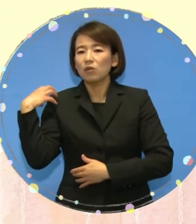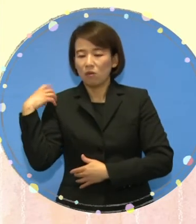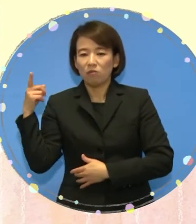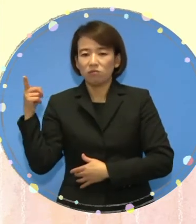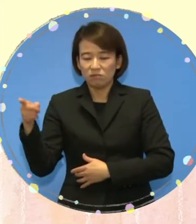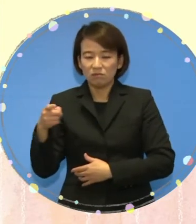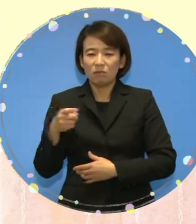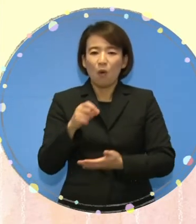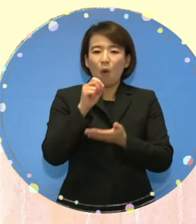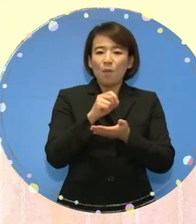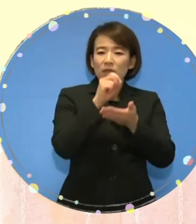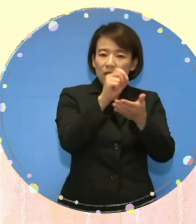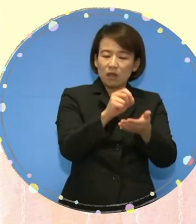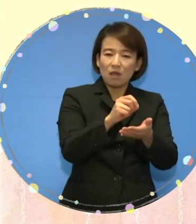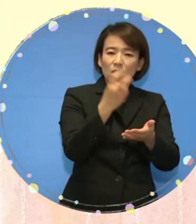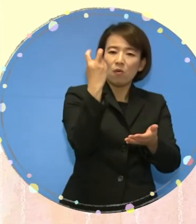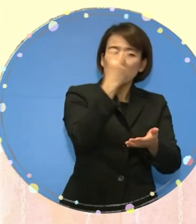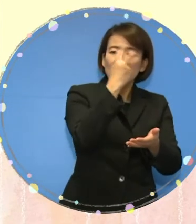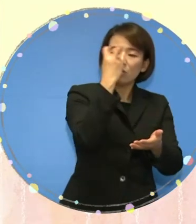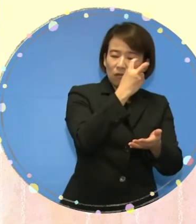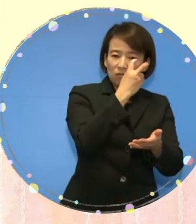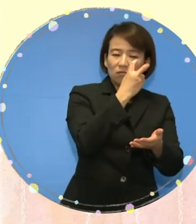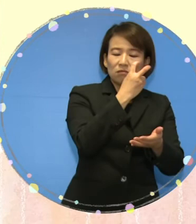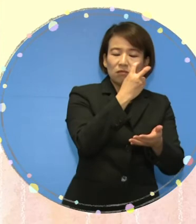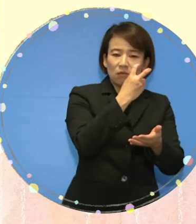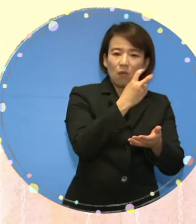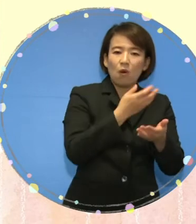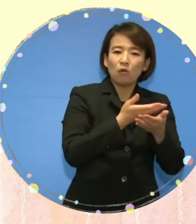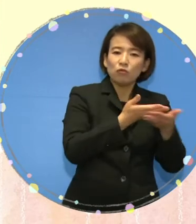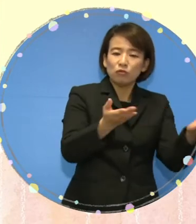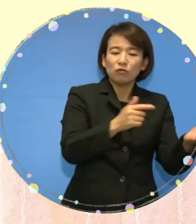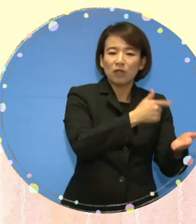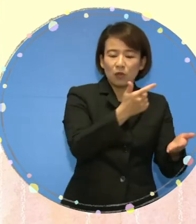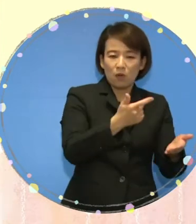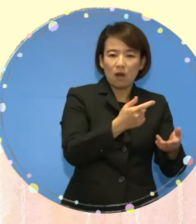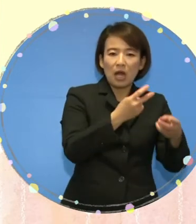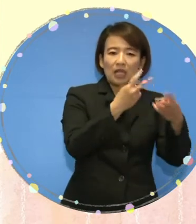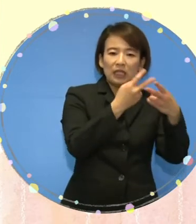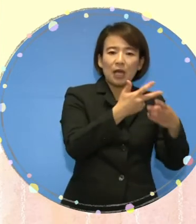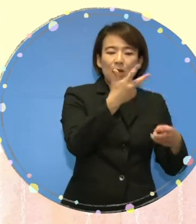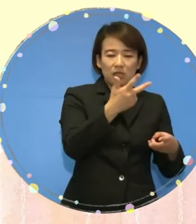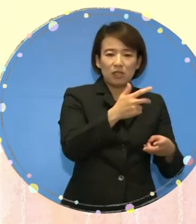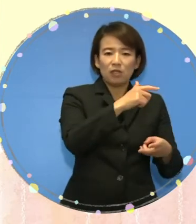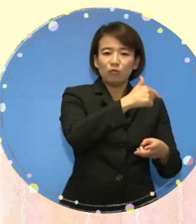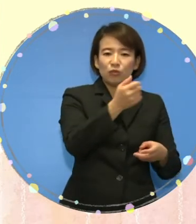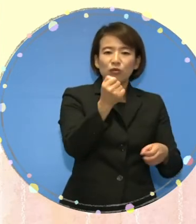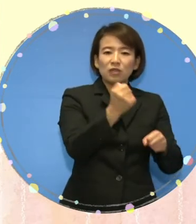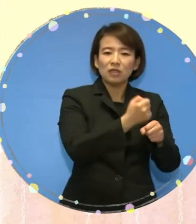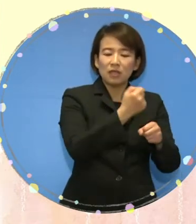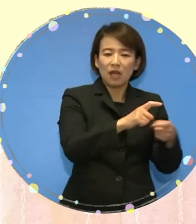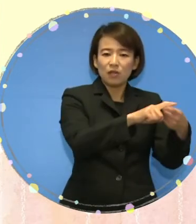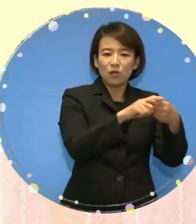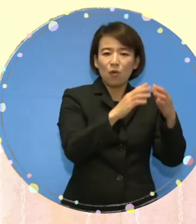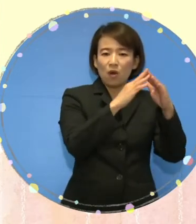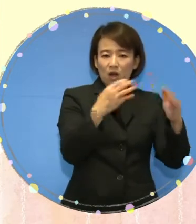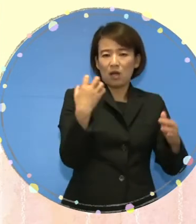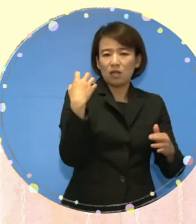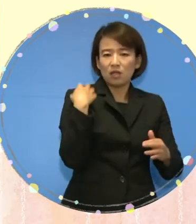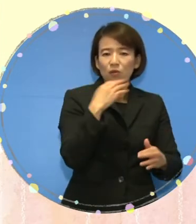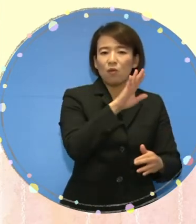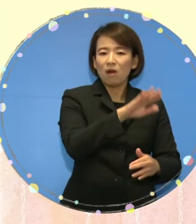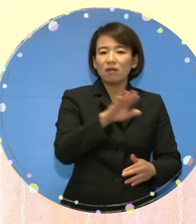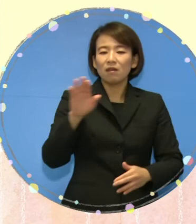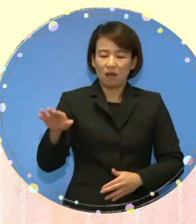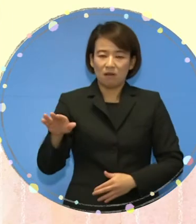物資さんの開発や販売促進は新居浜市物産協会がそれぞれの役割を担っておりました